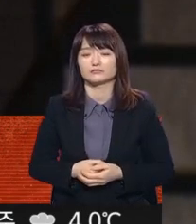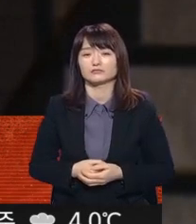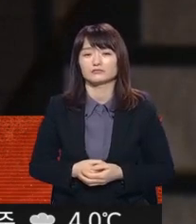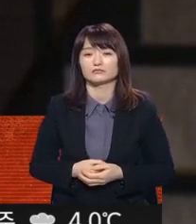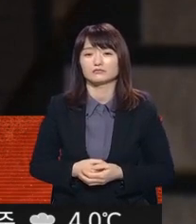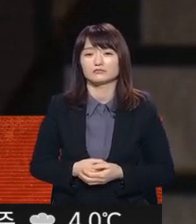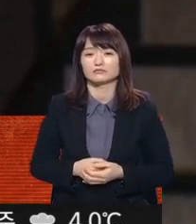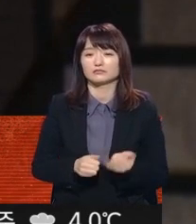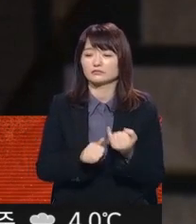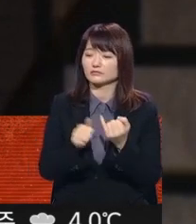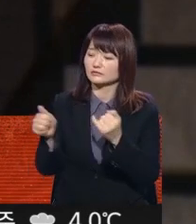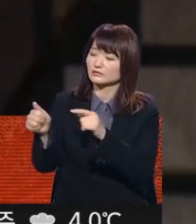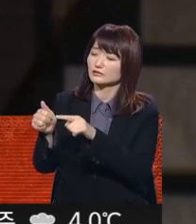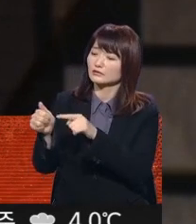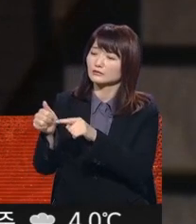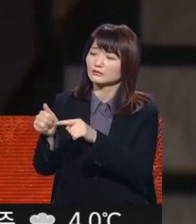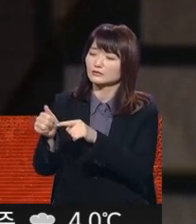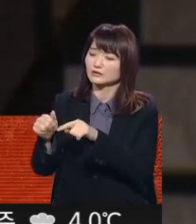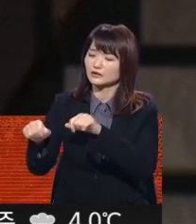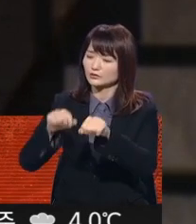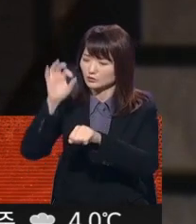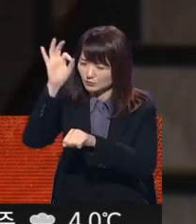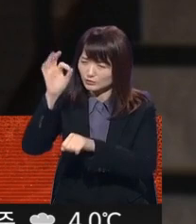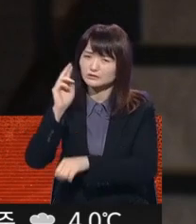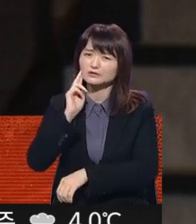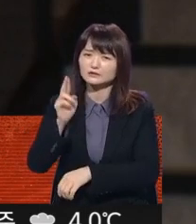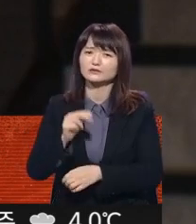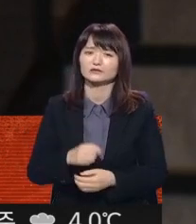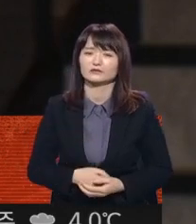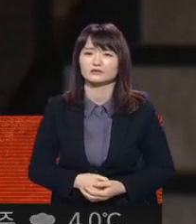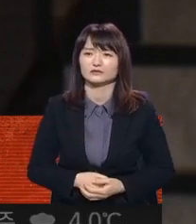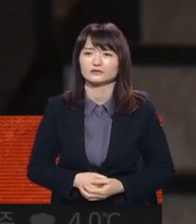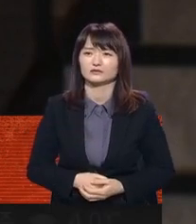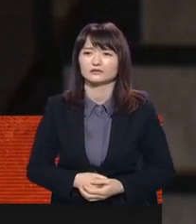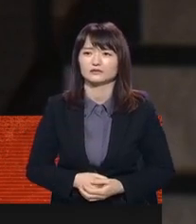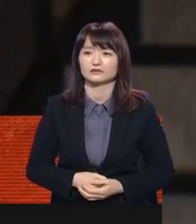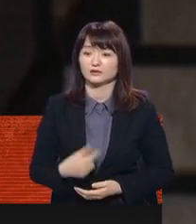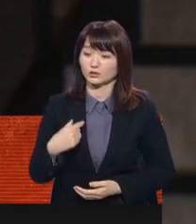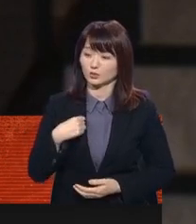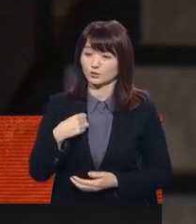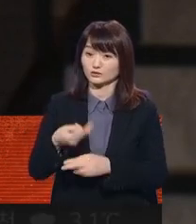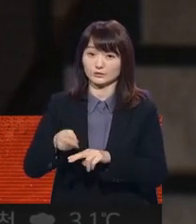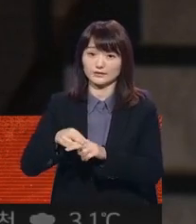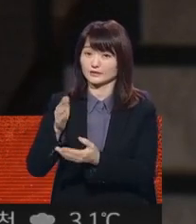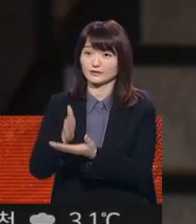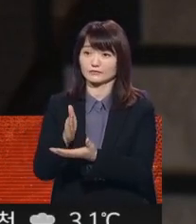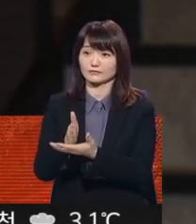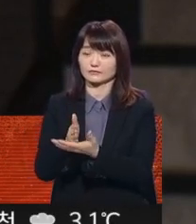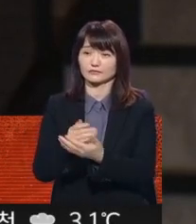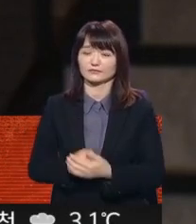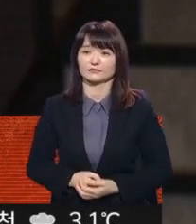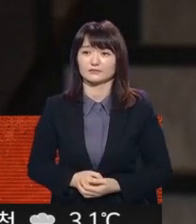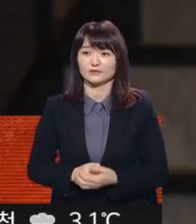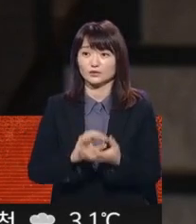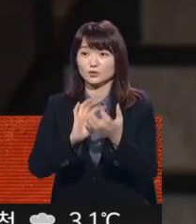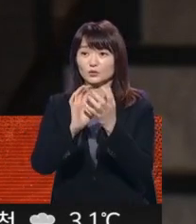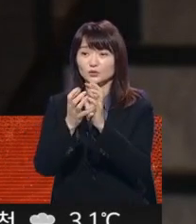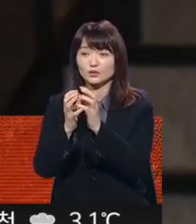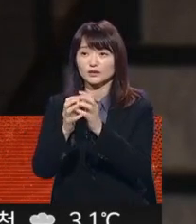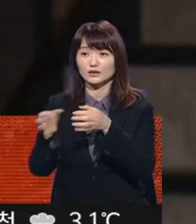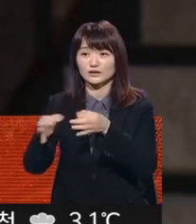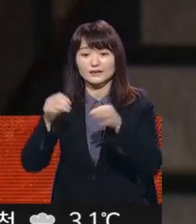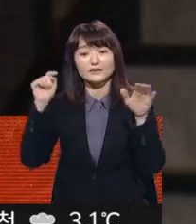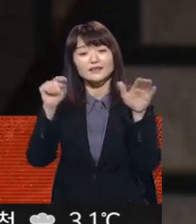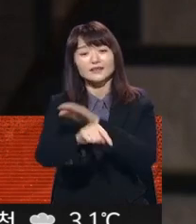보니까 조금 약간 심하다 이런 느낌을 제가 이제 들고요. 그렇게 따지면 꽃 선물 하지 마시고 화훼 시장 가가지고 버린 꽃들